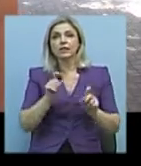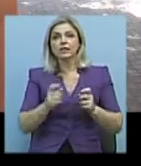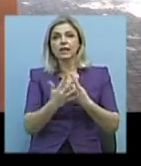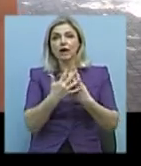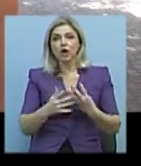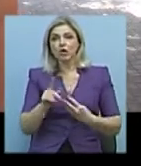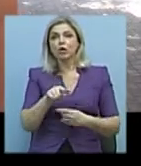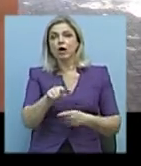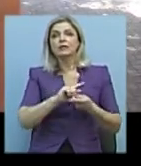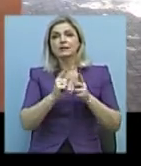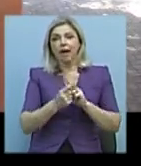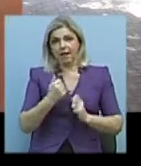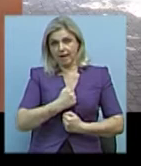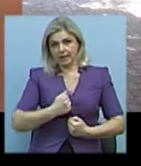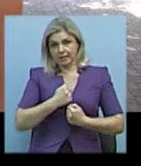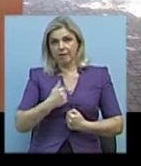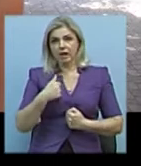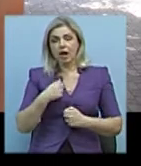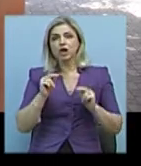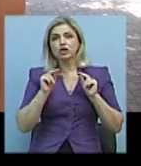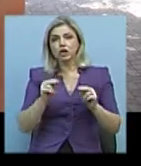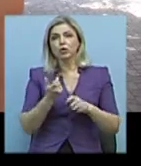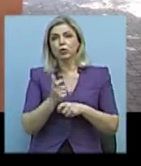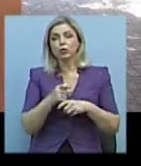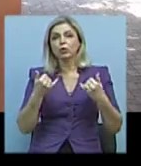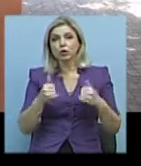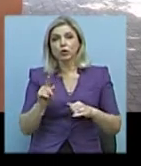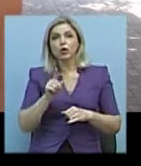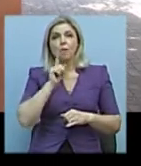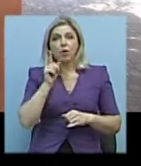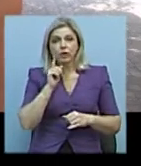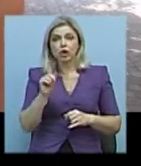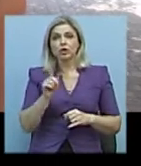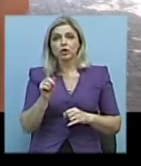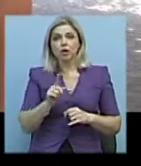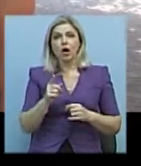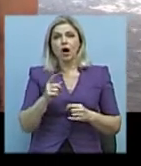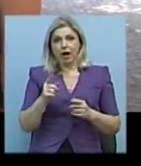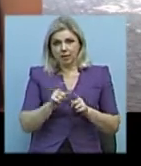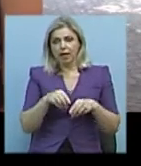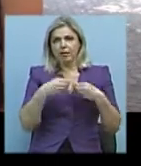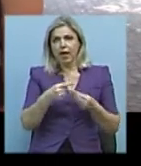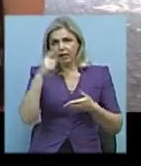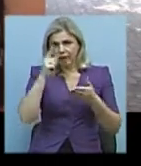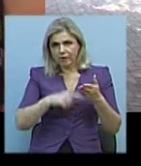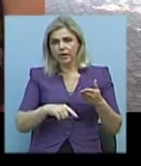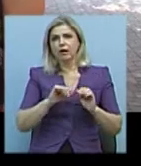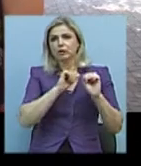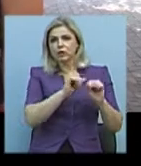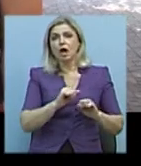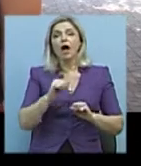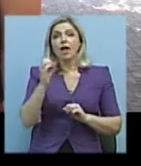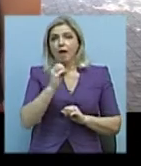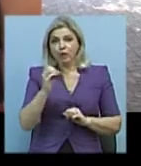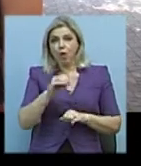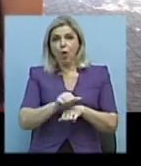вже стали агресивними. Ви знаєте, я чесно дуже дивуюся, що молодий, що подає, здавалося б, надії проєвропейських заходів мер,